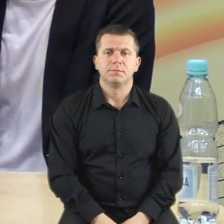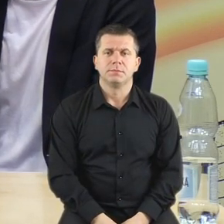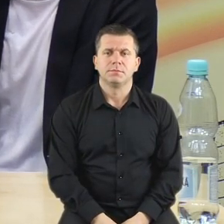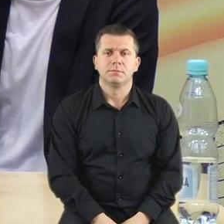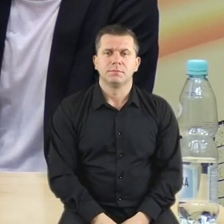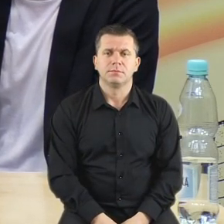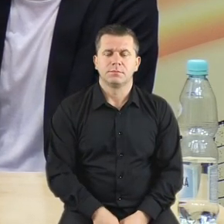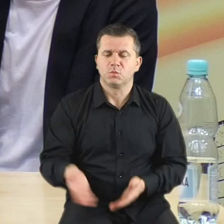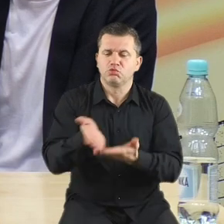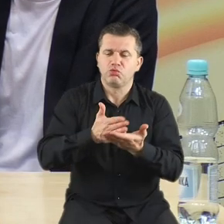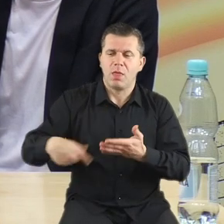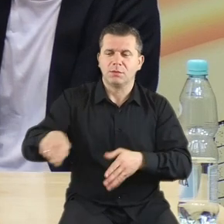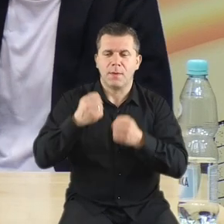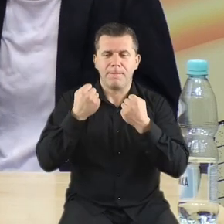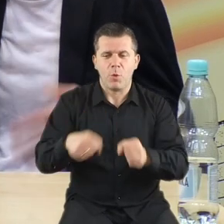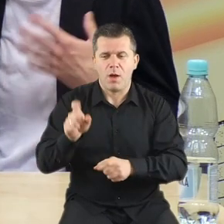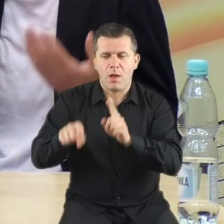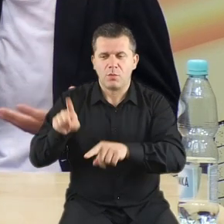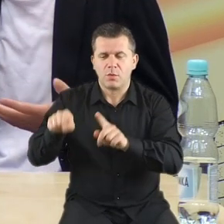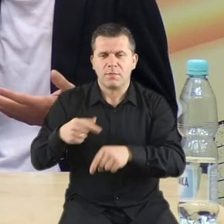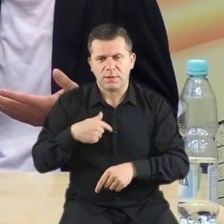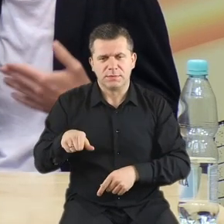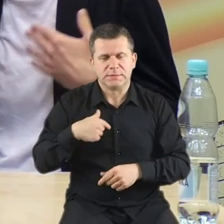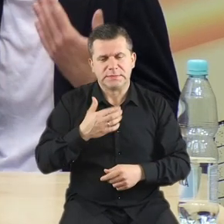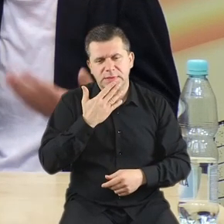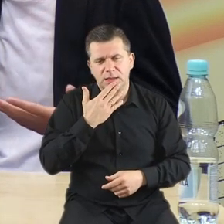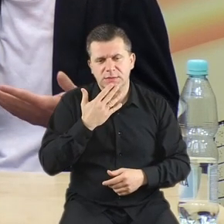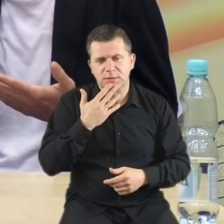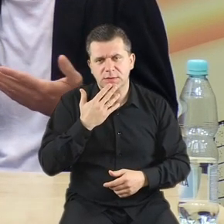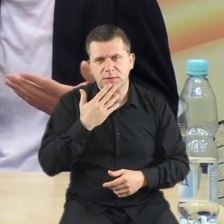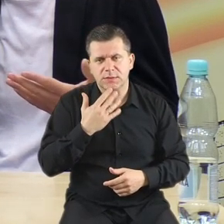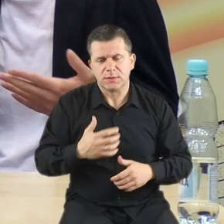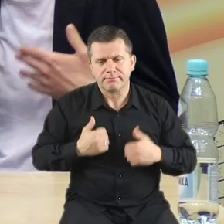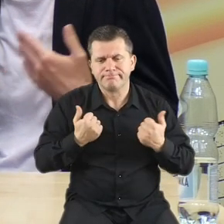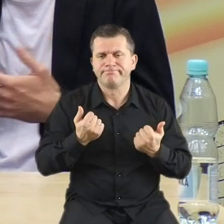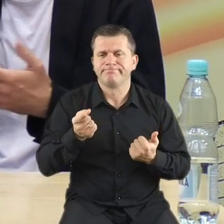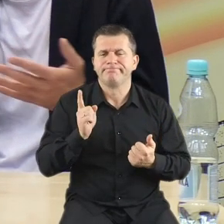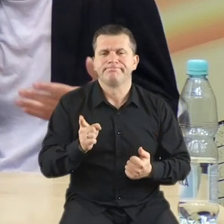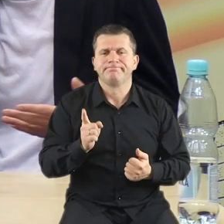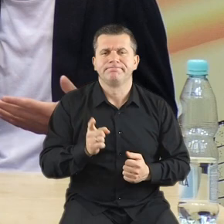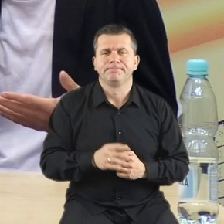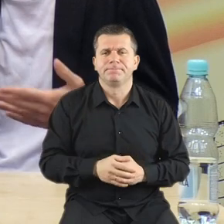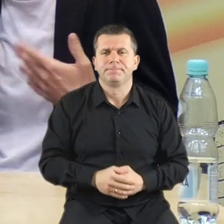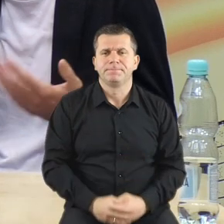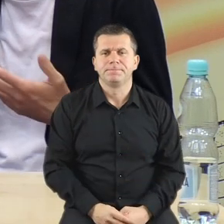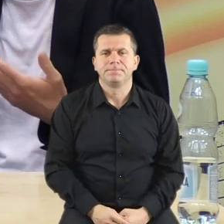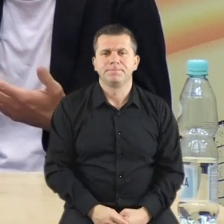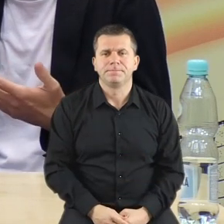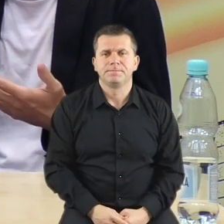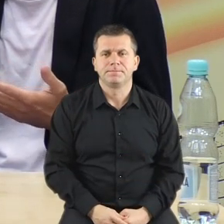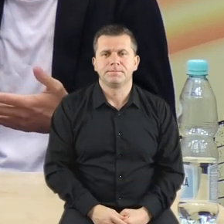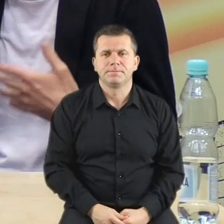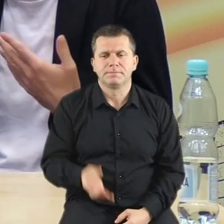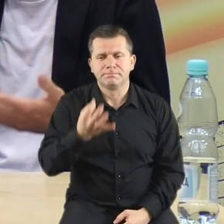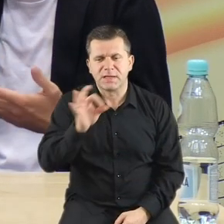część tych bohaterów, no bardzo, że zależało na tym, żeby być, no jak najbardziej, no być, no zasymilować